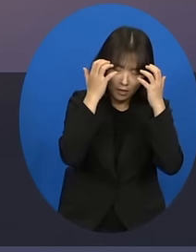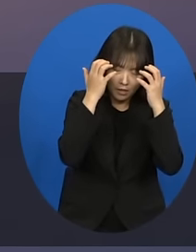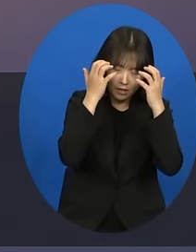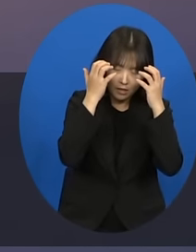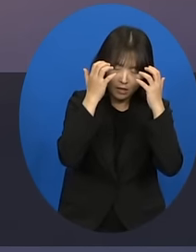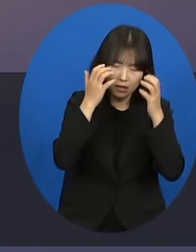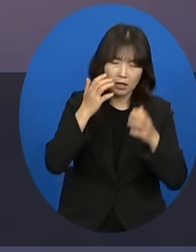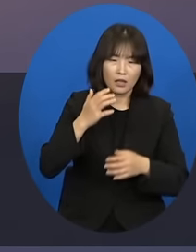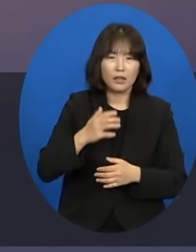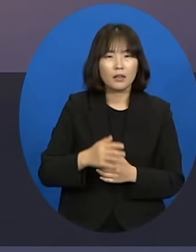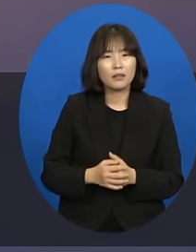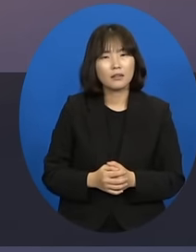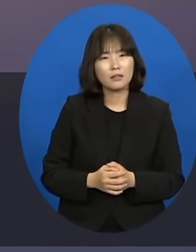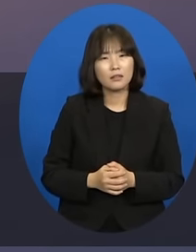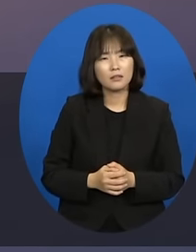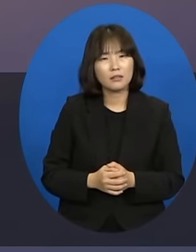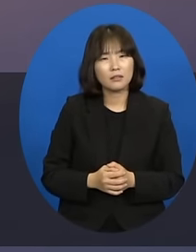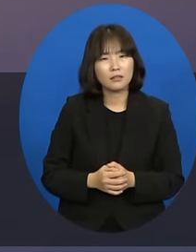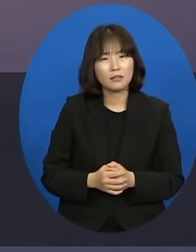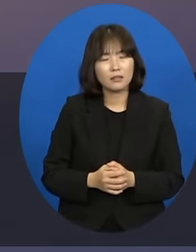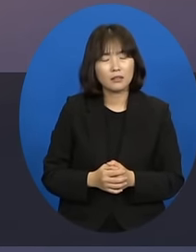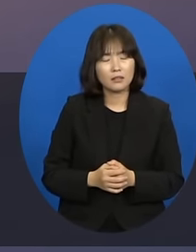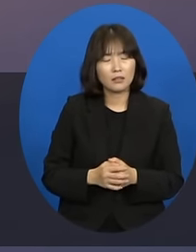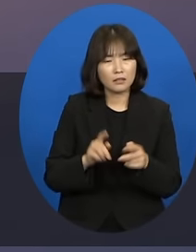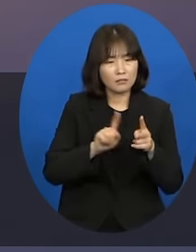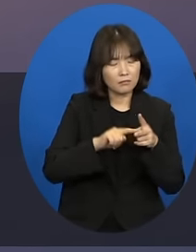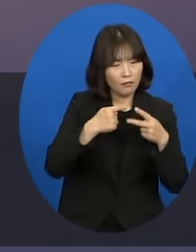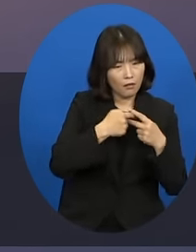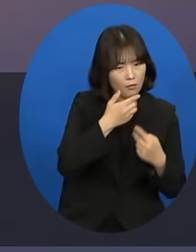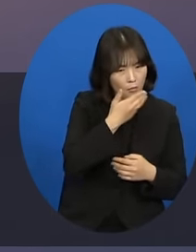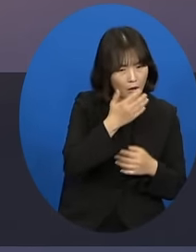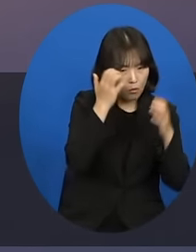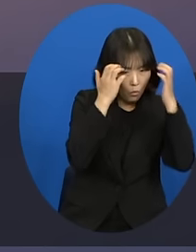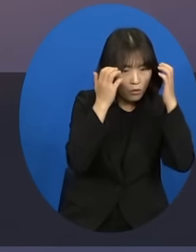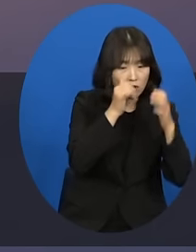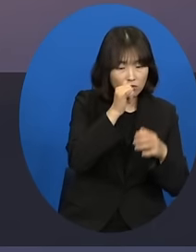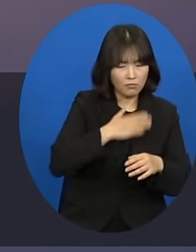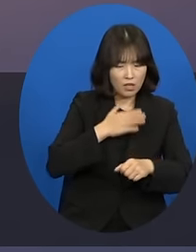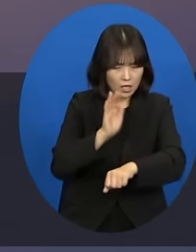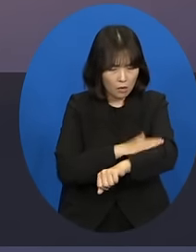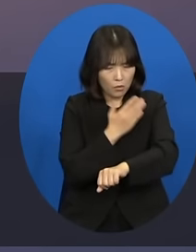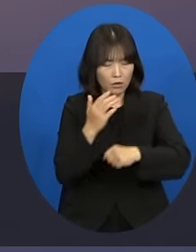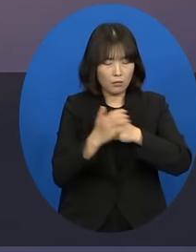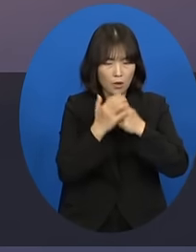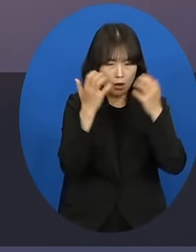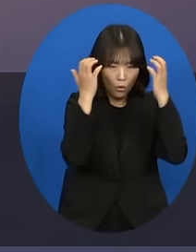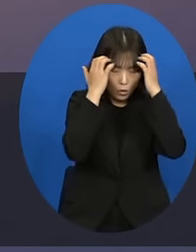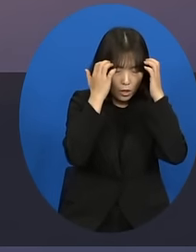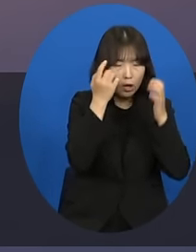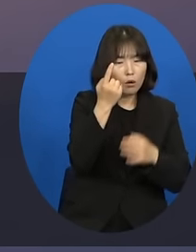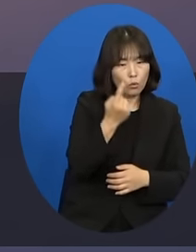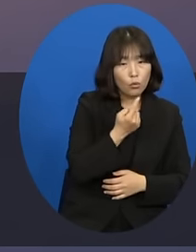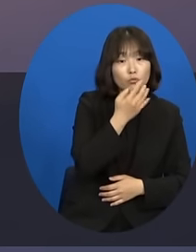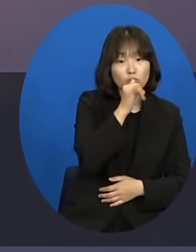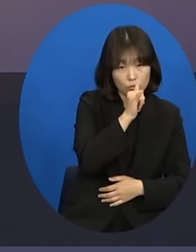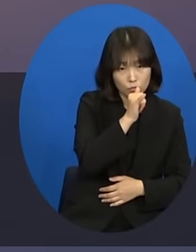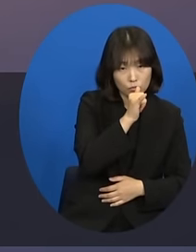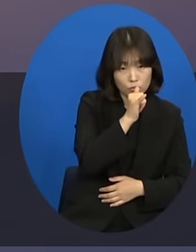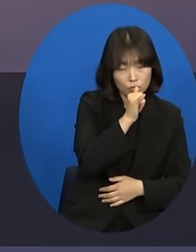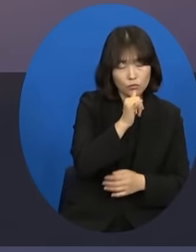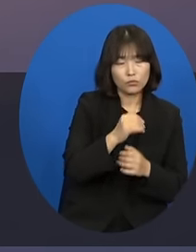내가 알 수 없는 고난, 뭐 이해할 수 있는 고난도 있겠죠. 내가 잘못해서 받는 고난도 있겠지만, 어떠한 형태의